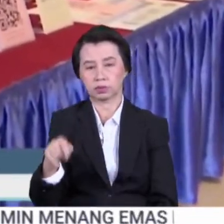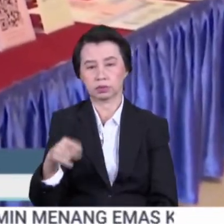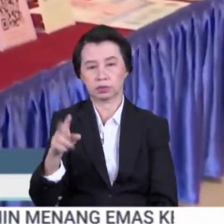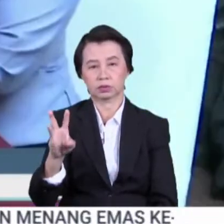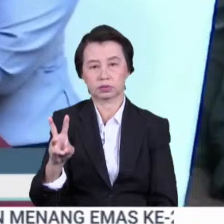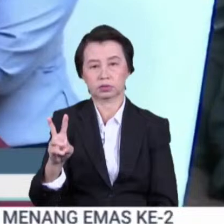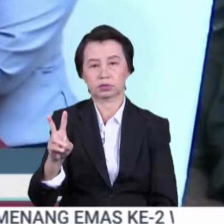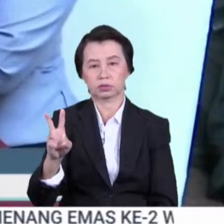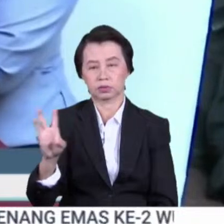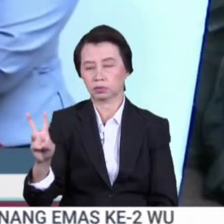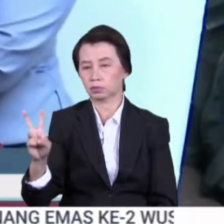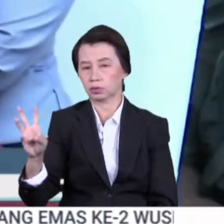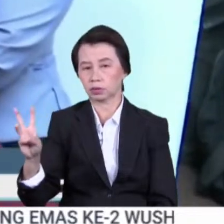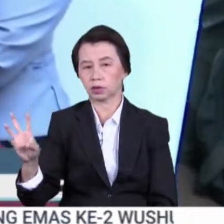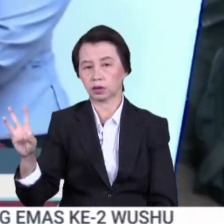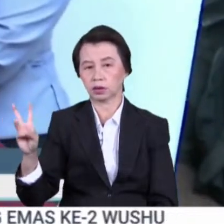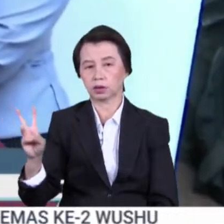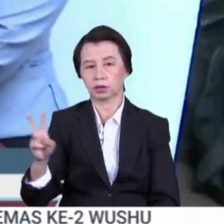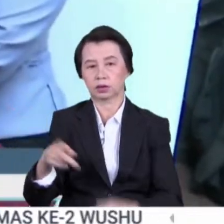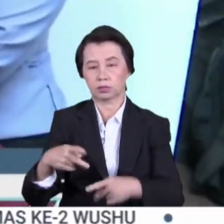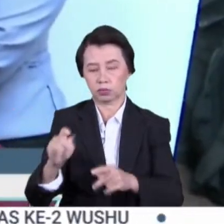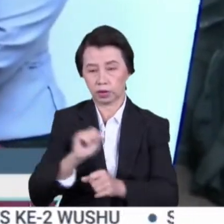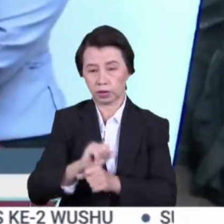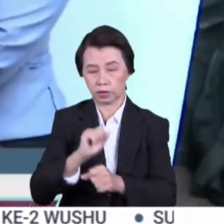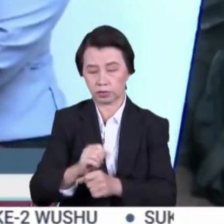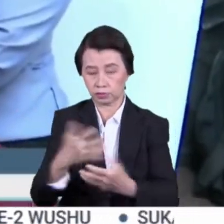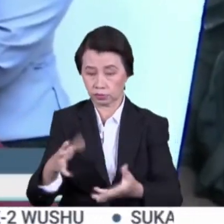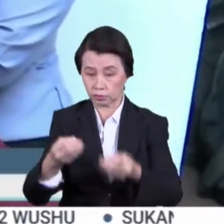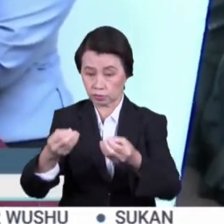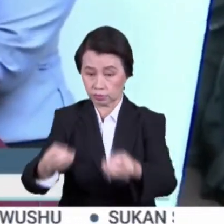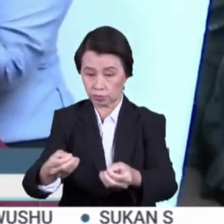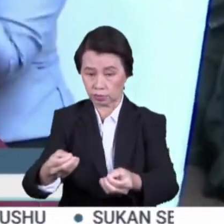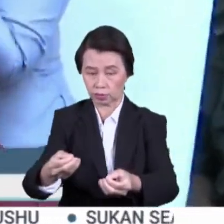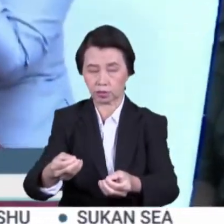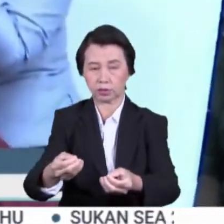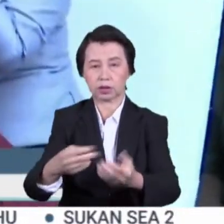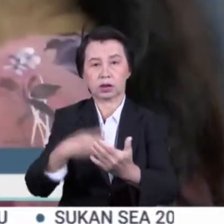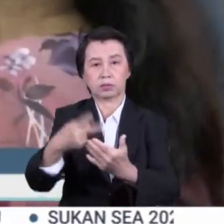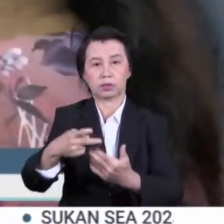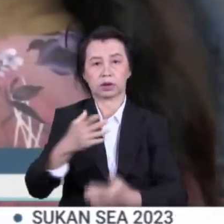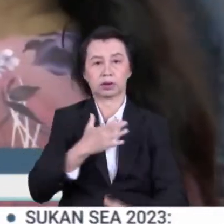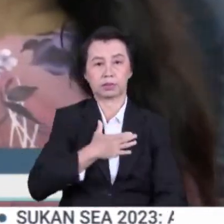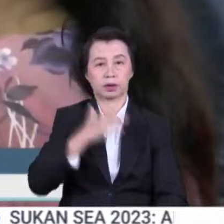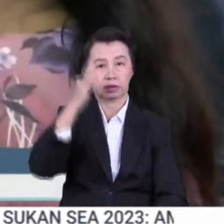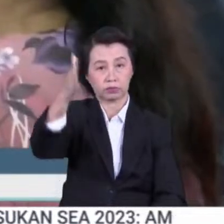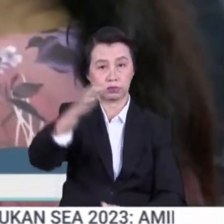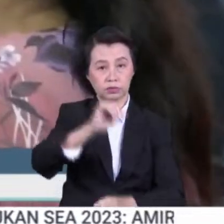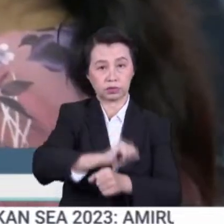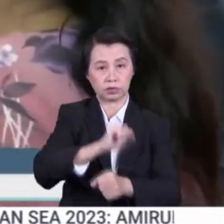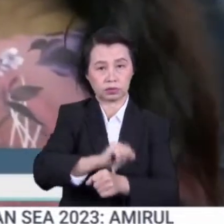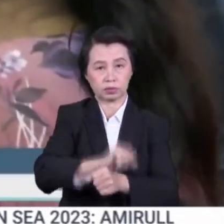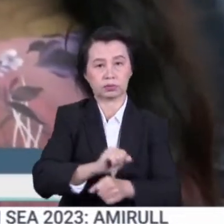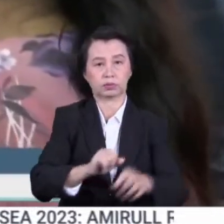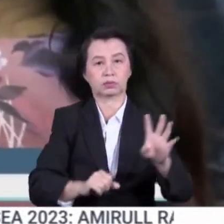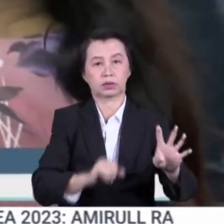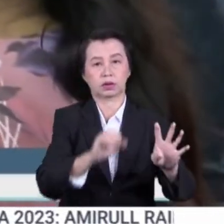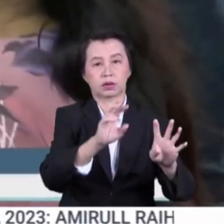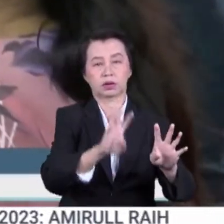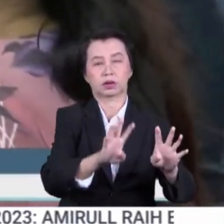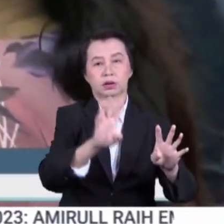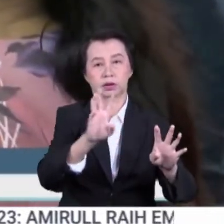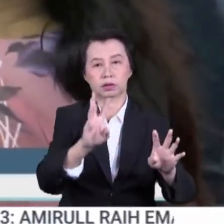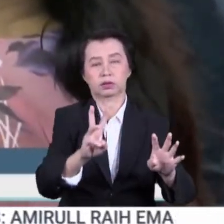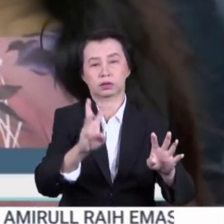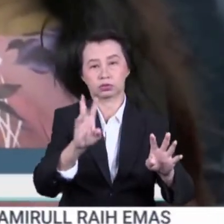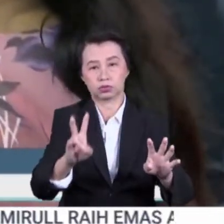29,766 peluang pekerjaan telah ditawarkan melalui program My Future Job. Daripada jumlah itu, 467 pencari